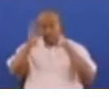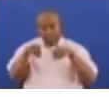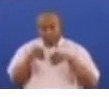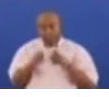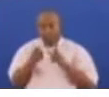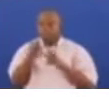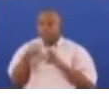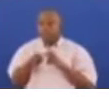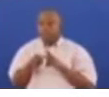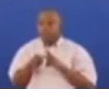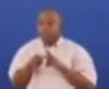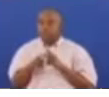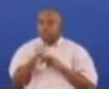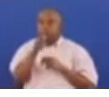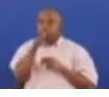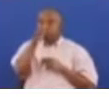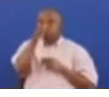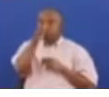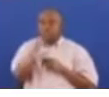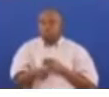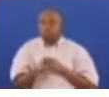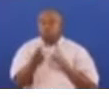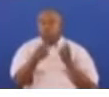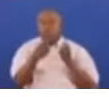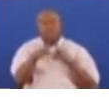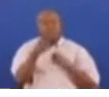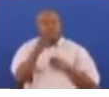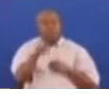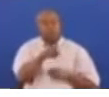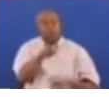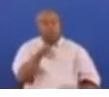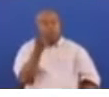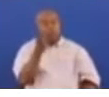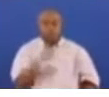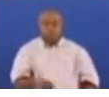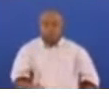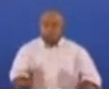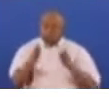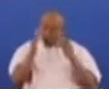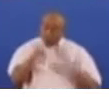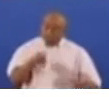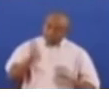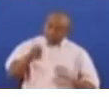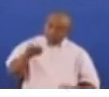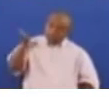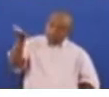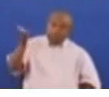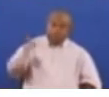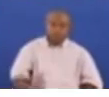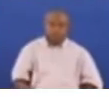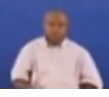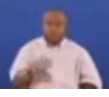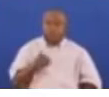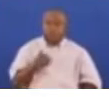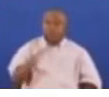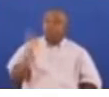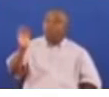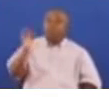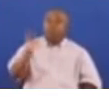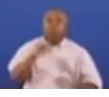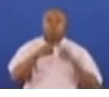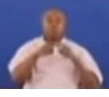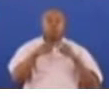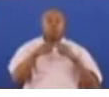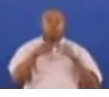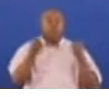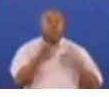akiwa juu ya dari, na atakayemsemesha atasema zaidi ya mara mbili. Na Mheshimiwa Spika, nakupa taarifa, Mheshimiwa Gwajima alituambia